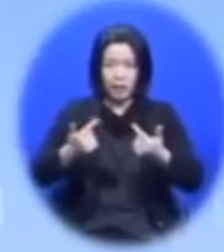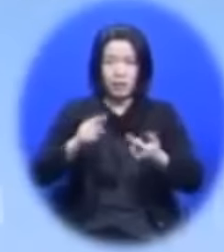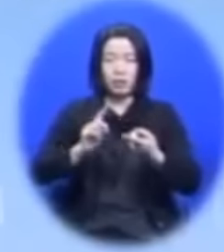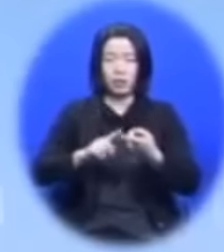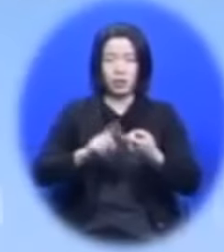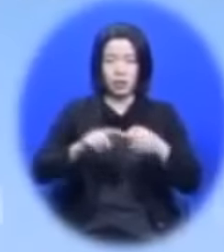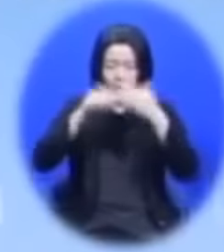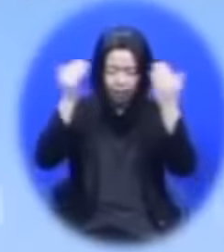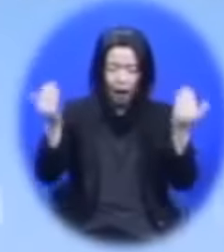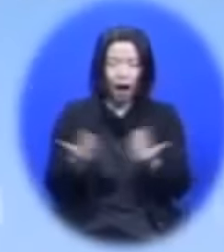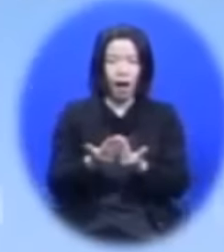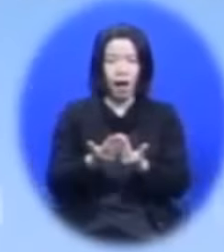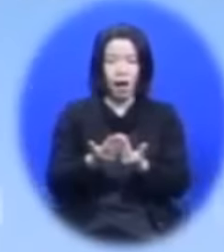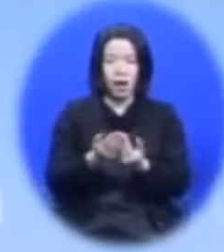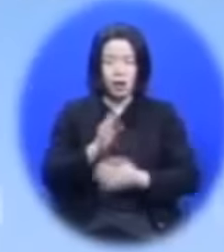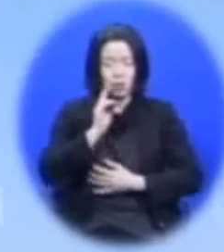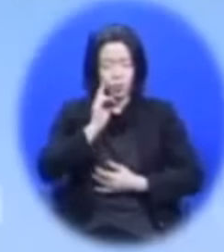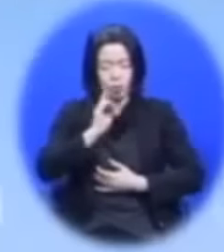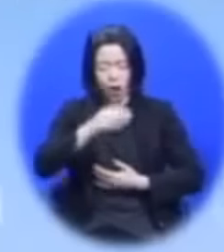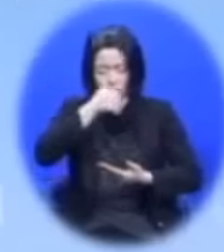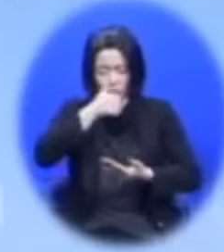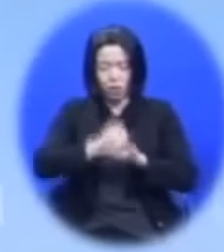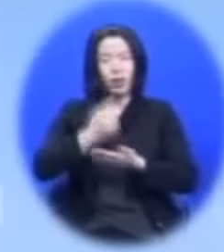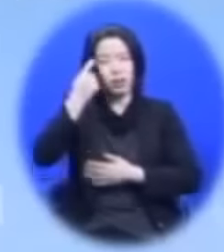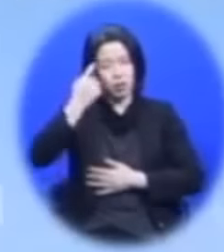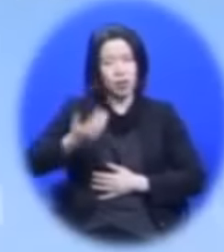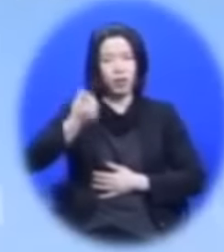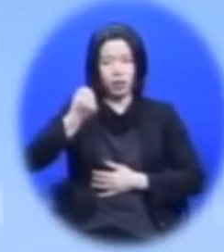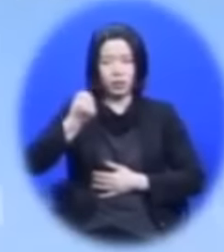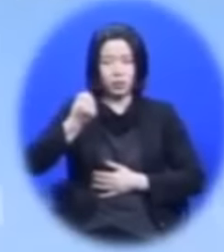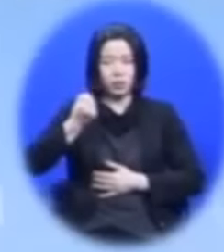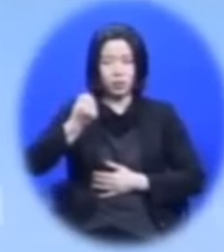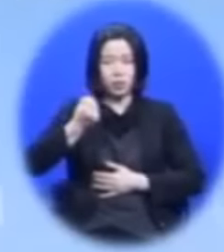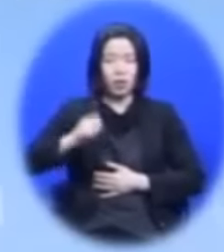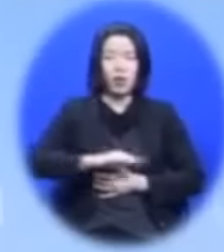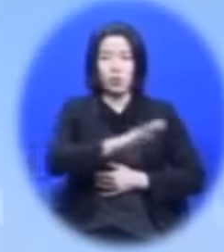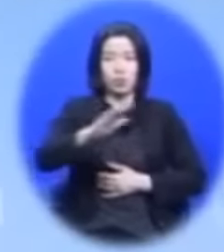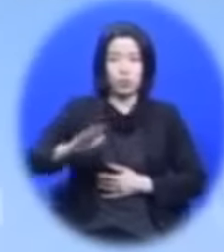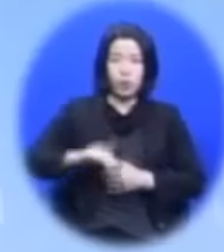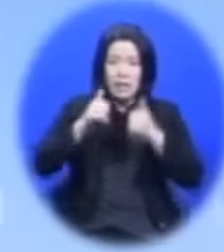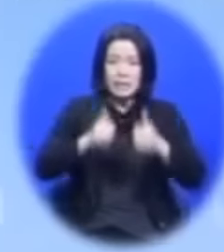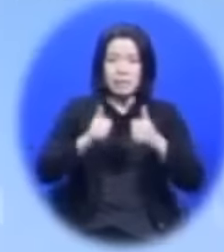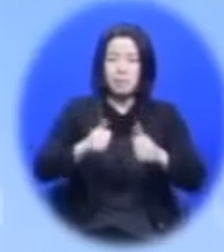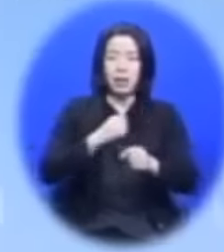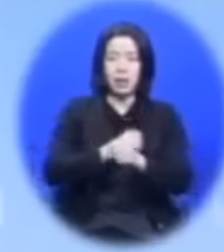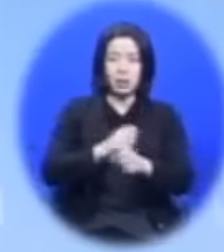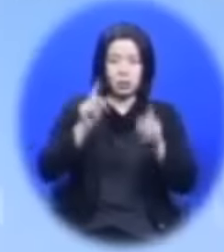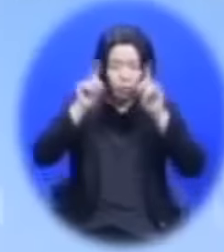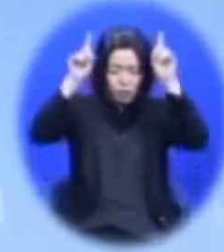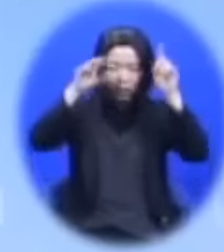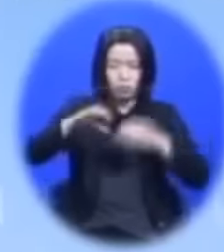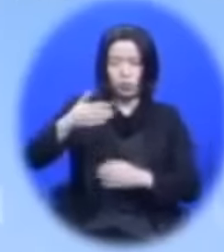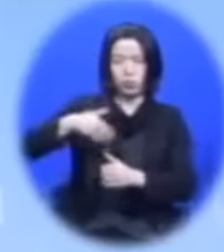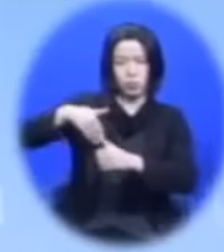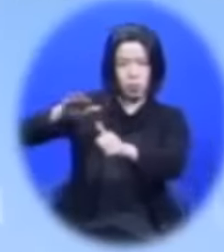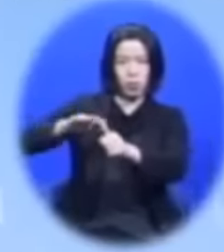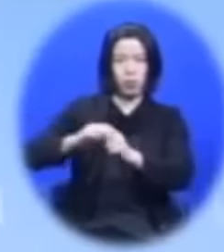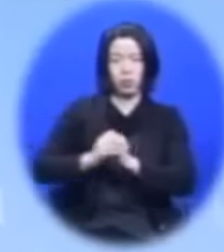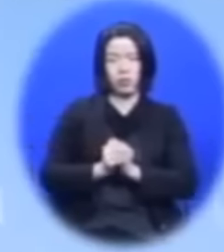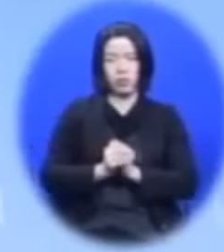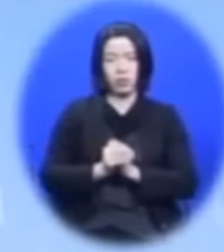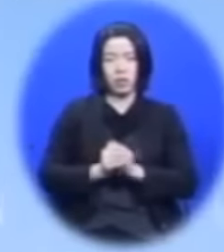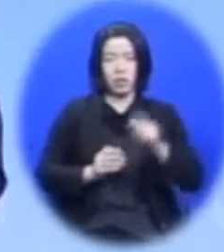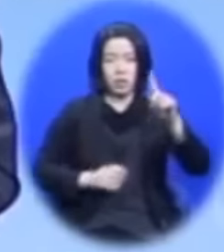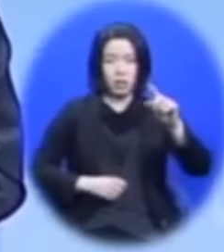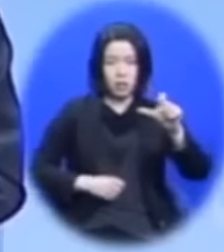다 심각한 죄로 여기시고 그리고 우리를 심판하시고 지옥으로 보냅니다.